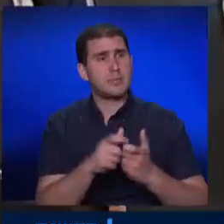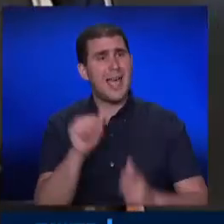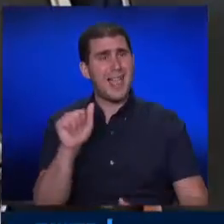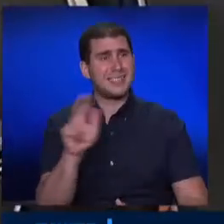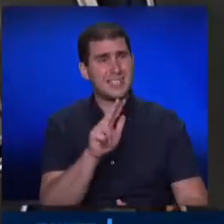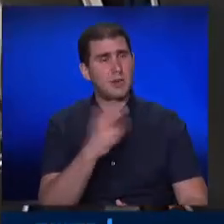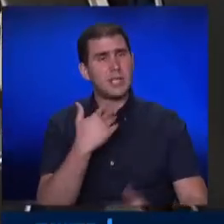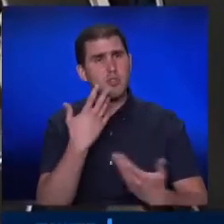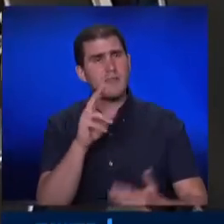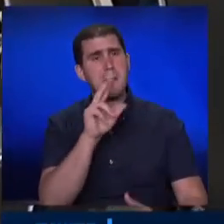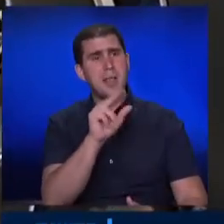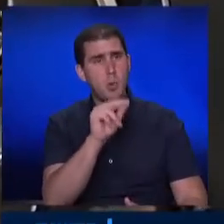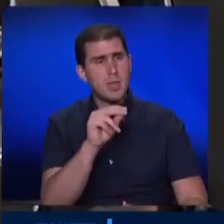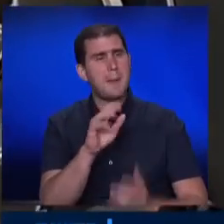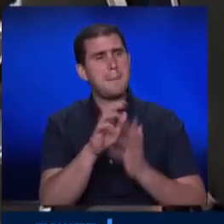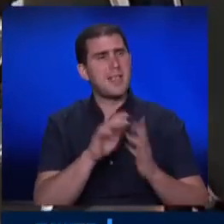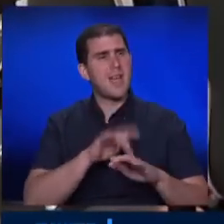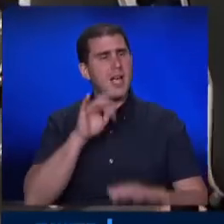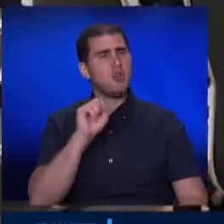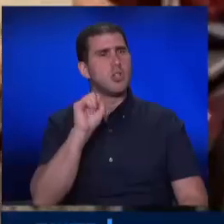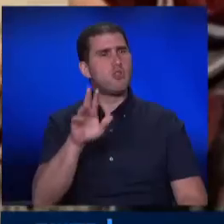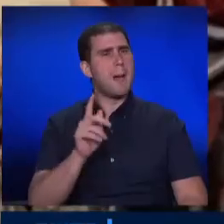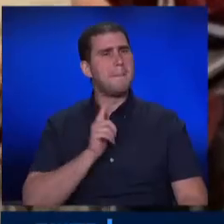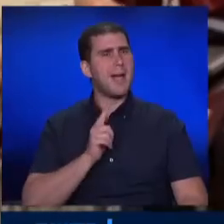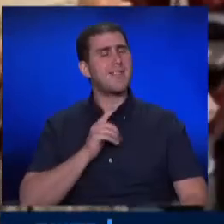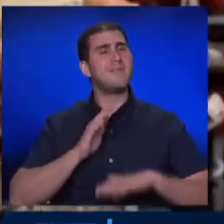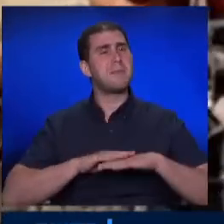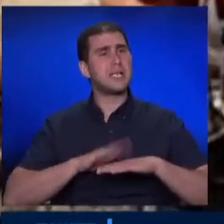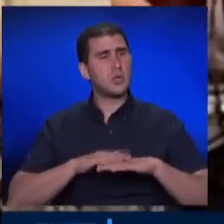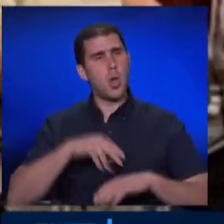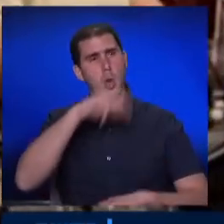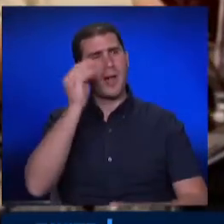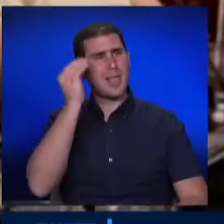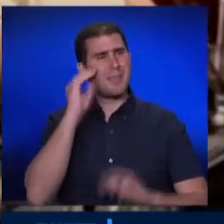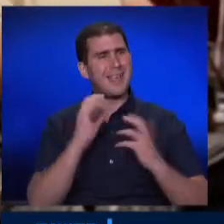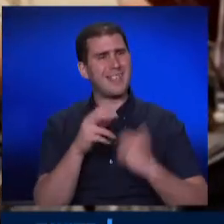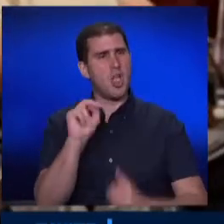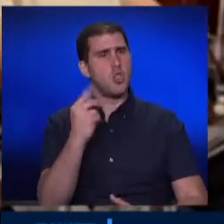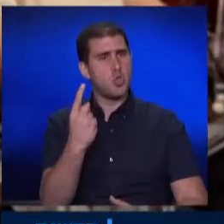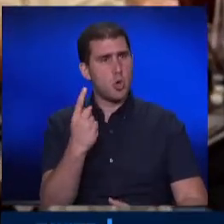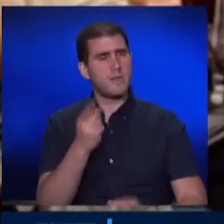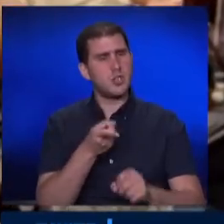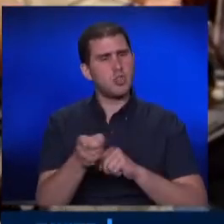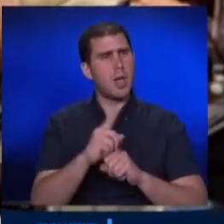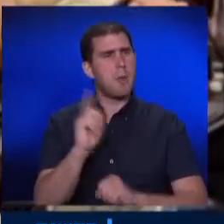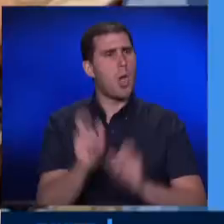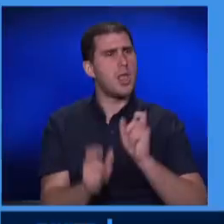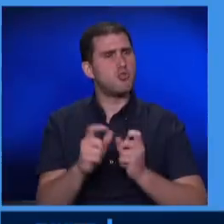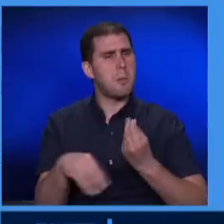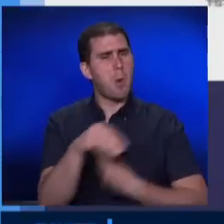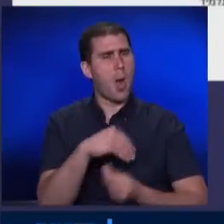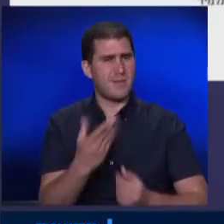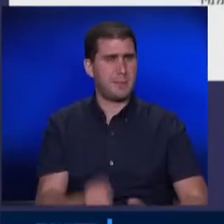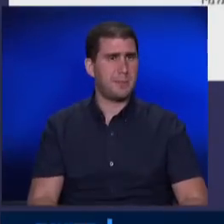בחר לשתף בטוויטר את המכתב הרגיש שנשלח באופן פרטי ומקצועי להורי תלמידי הכיתה של נון ולהשתלח בכל המעורבים